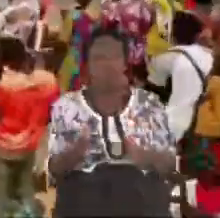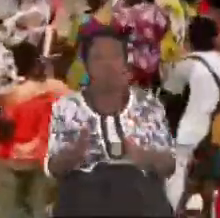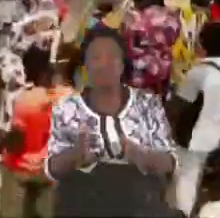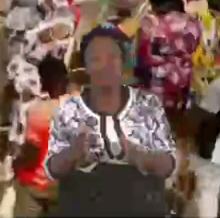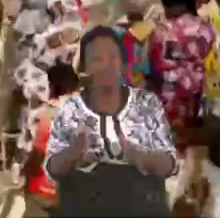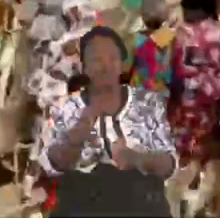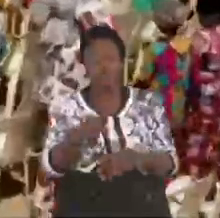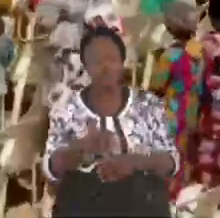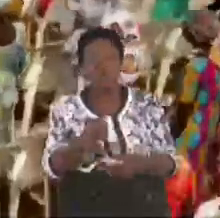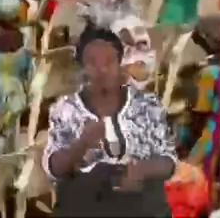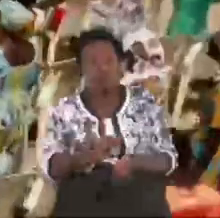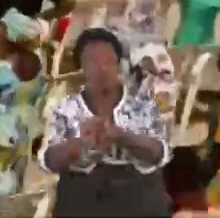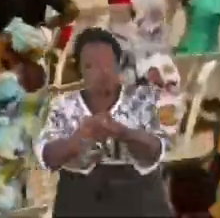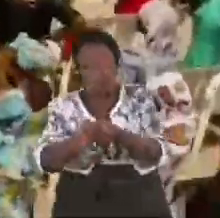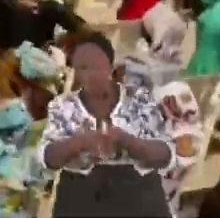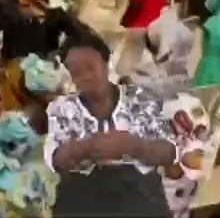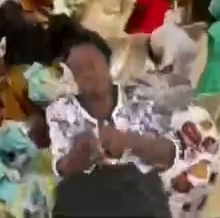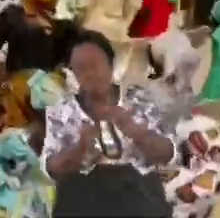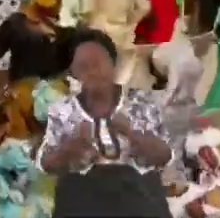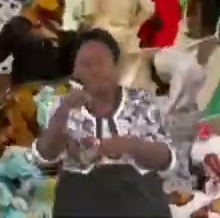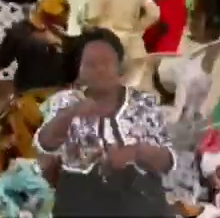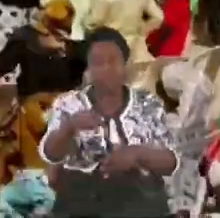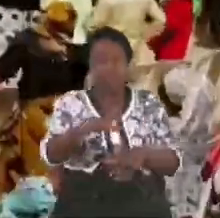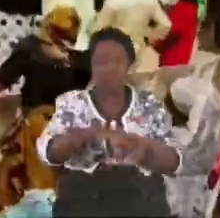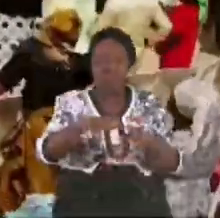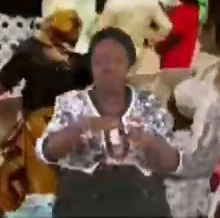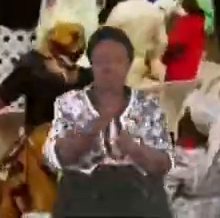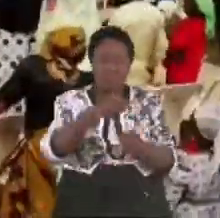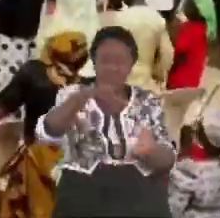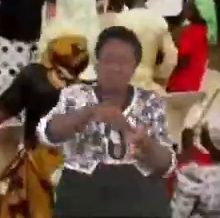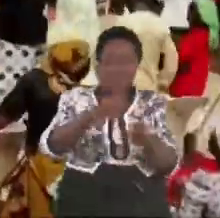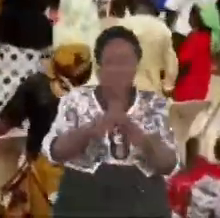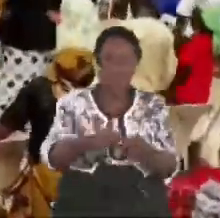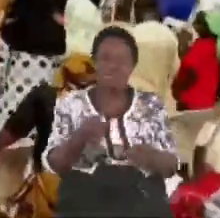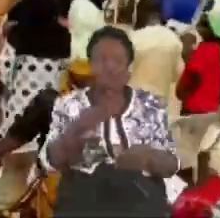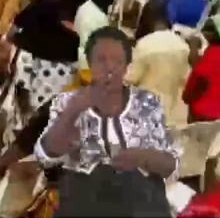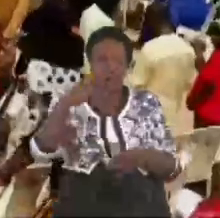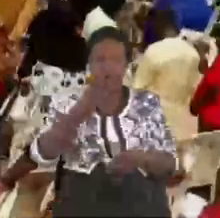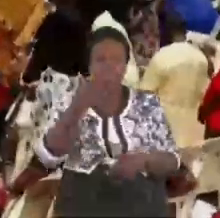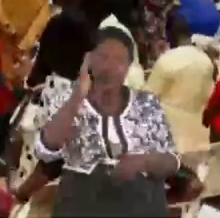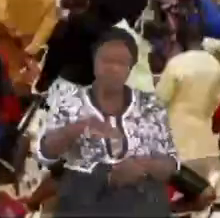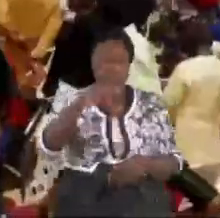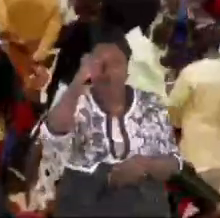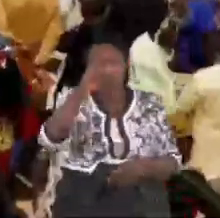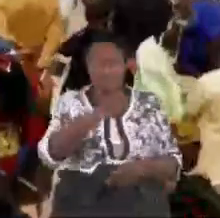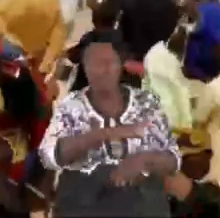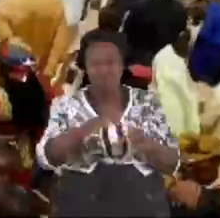Service. Tu laves les pieds des autres comme un grand homme.